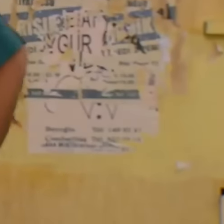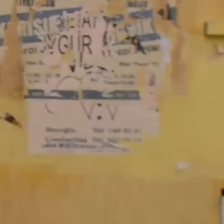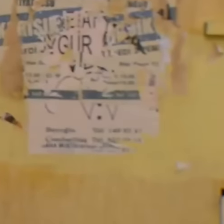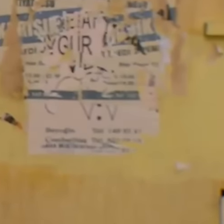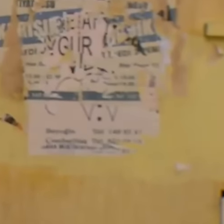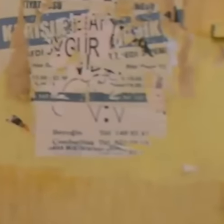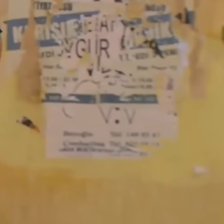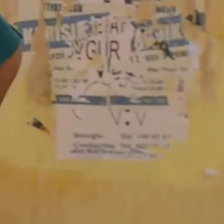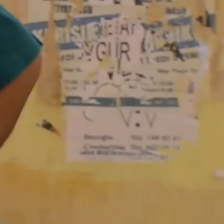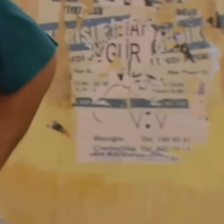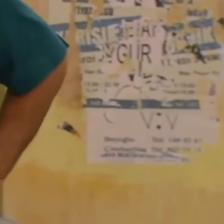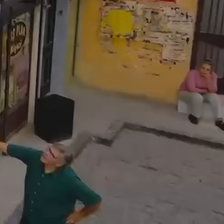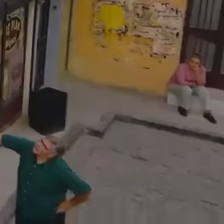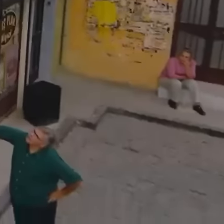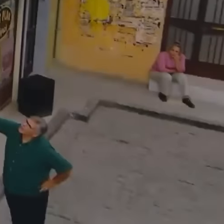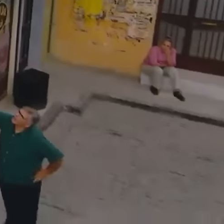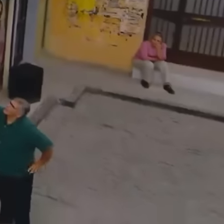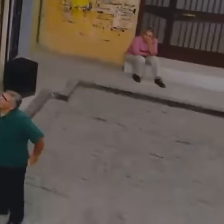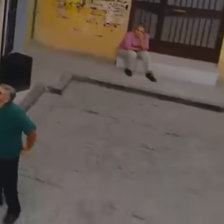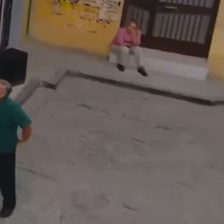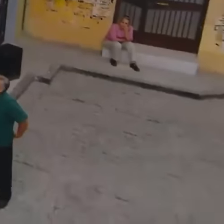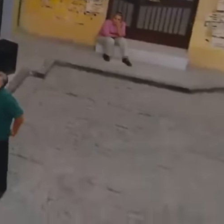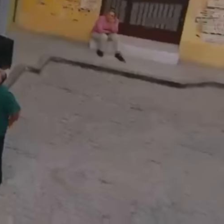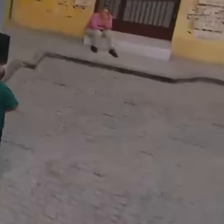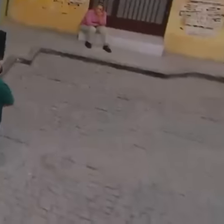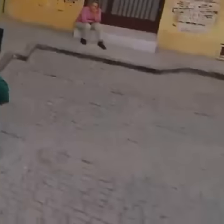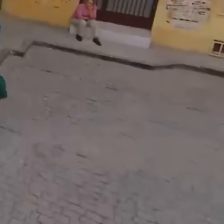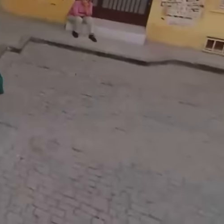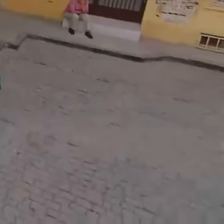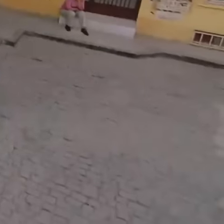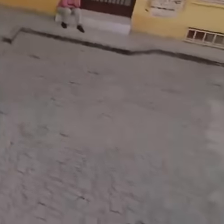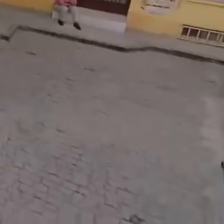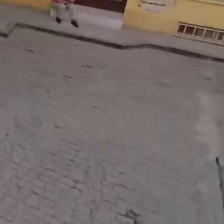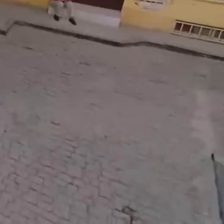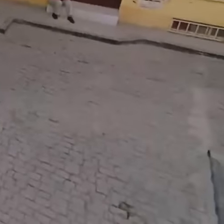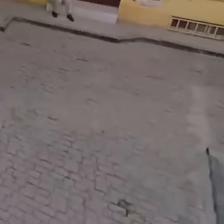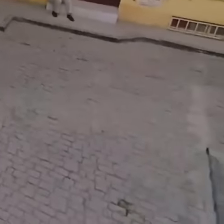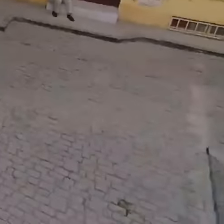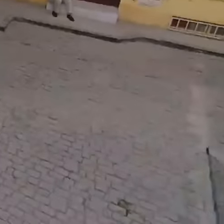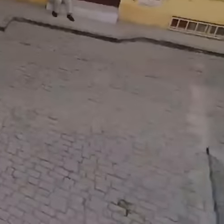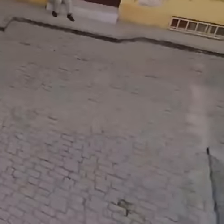izlemekte. Ellilerinde iri yarı esmer, bıyıklı ve gözlüklü bir adam. Nurten balkona çıktı.